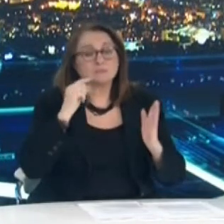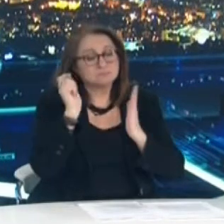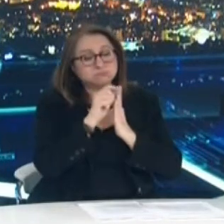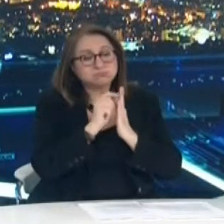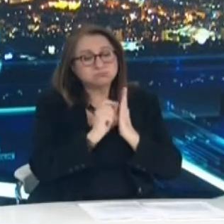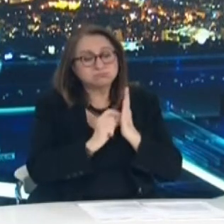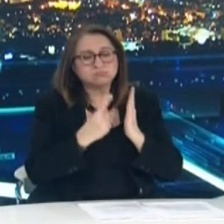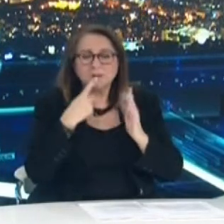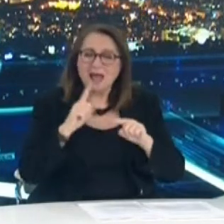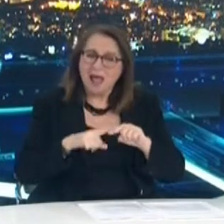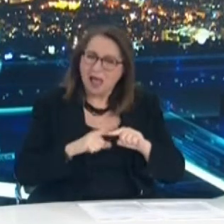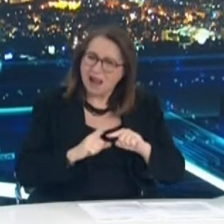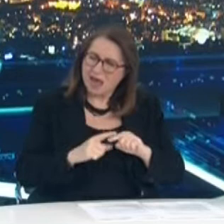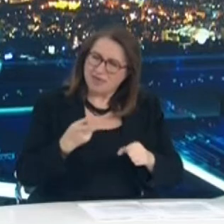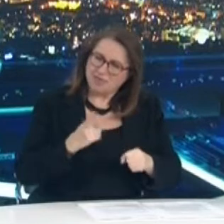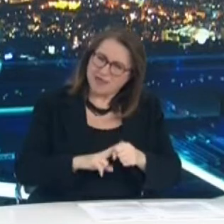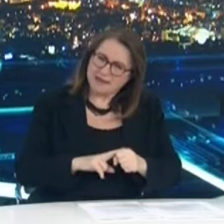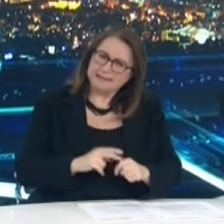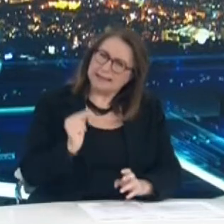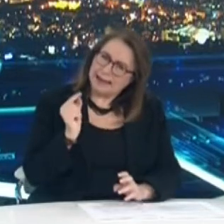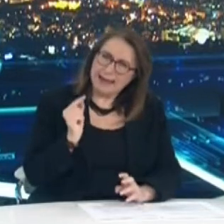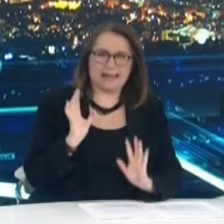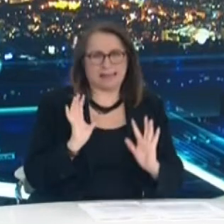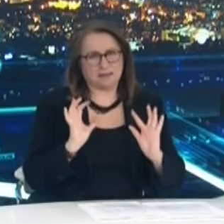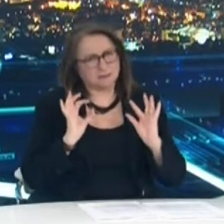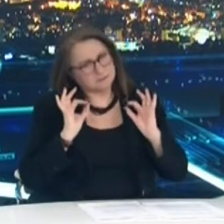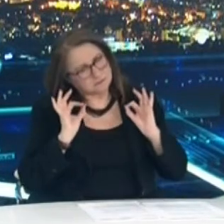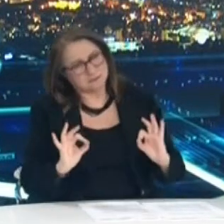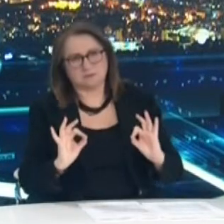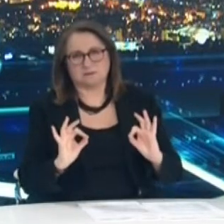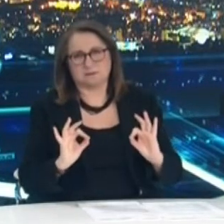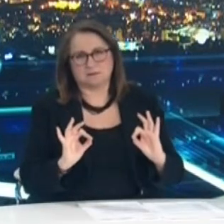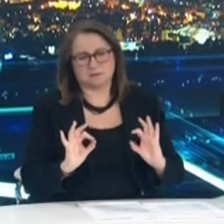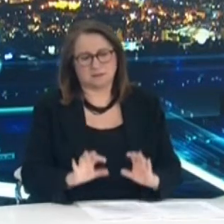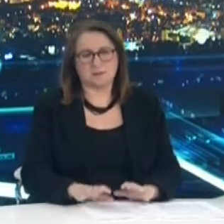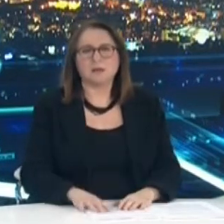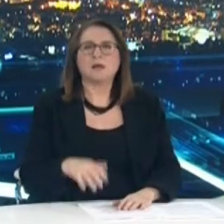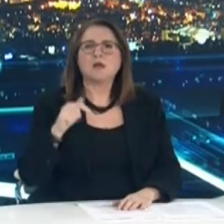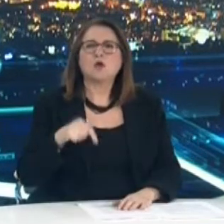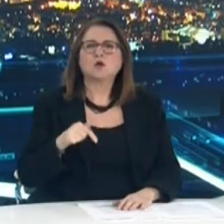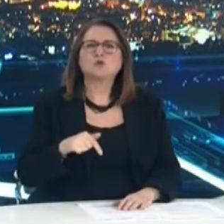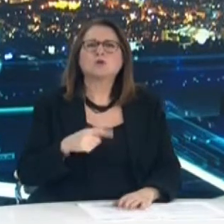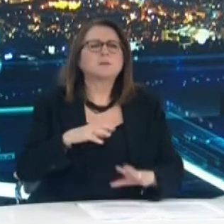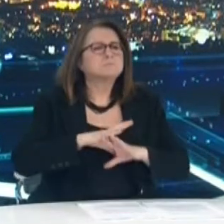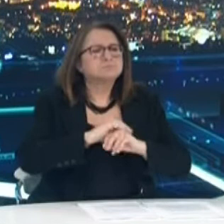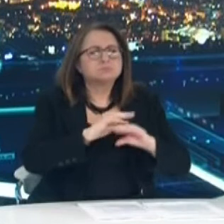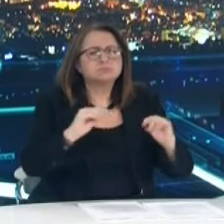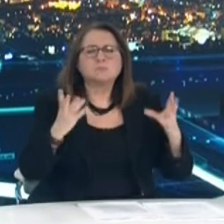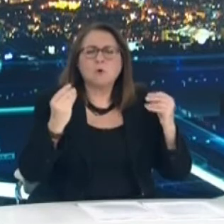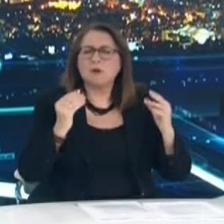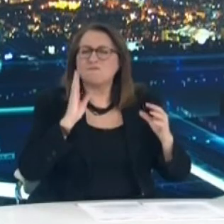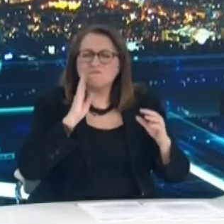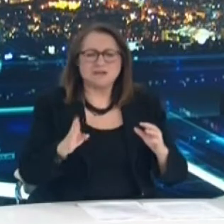Γεωμόμου. Στα μέσα μαζικής ενημέρωσης γίνονται πολλές συζητήσεις προσπαθώντας να ερμηνευθεί αυτή η